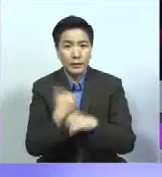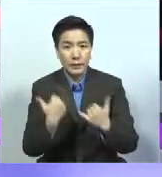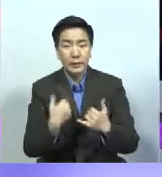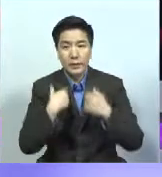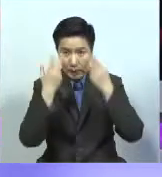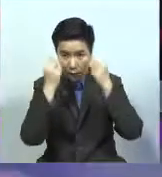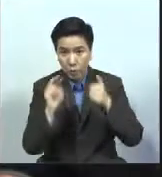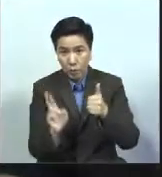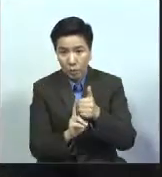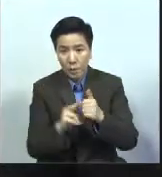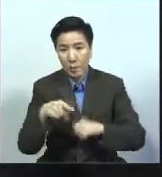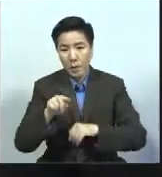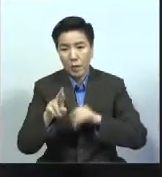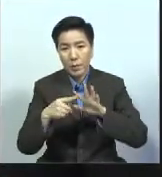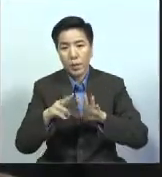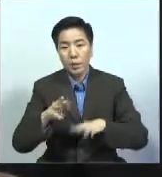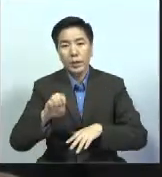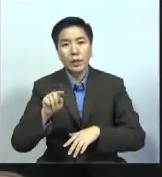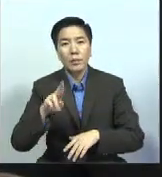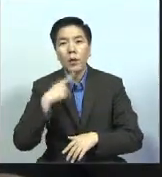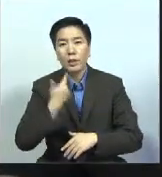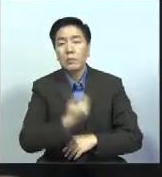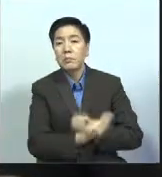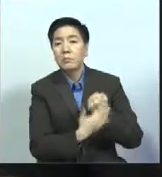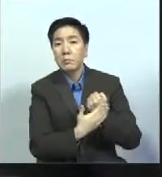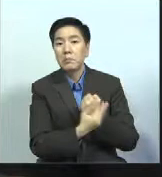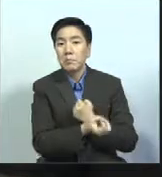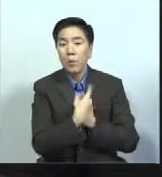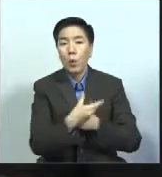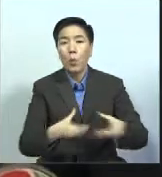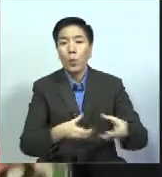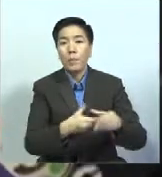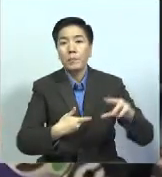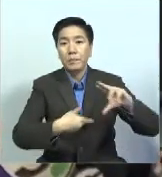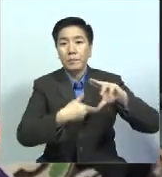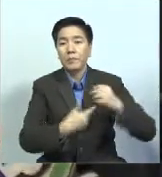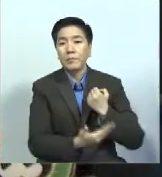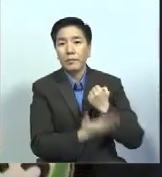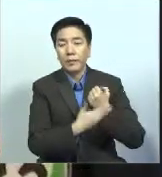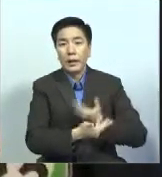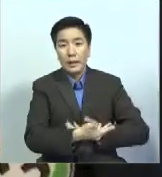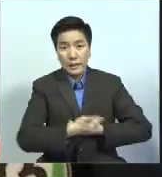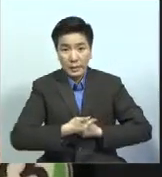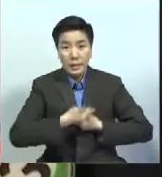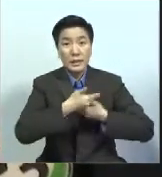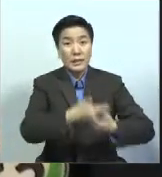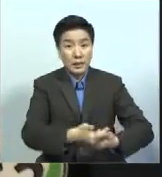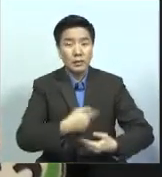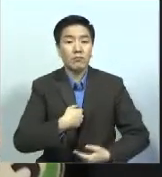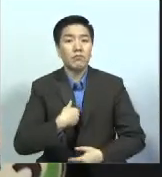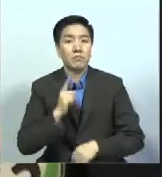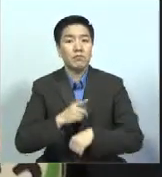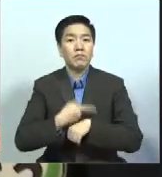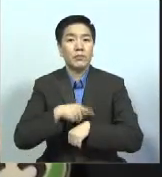พลเอกประวิตรวงษ์สุวรรณรองนายกรัฐมนตรีก็ระบุนะครับว่าเพิ่งได้รับแจ้งนะครับจากพรรคพลังประชารัฐที่เสนอให้รับหน้า